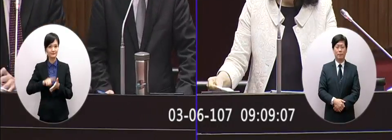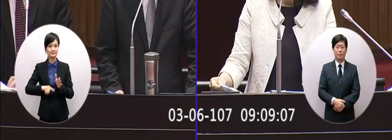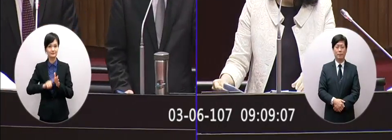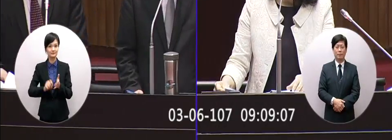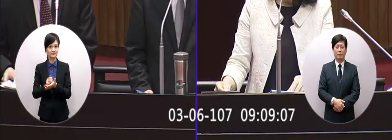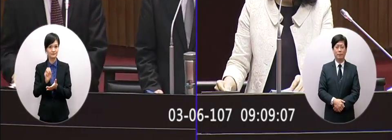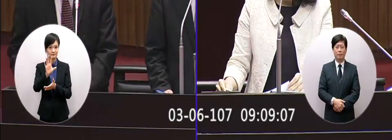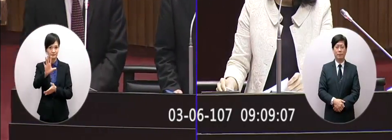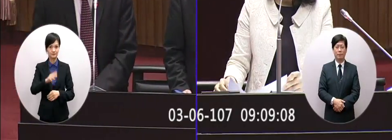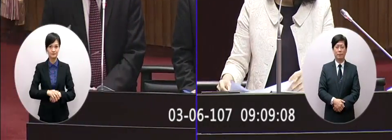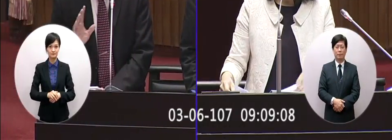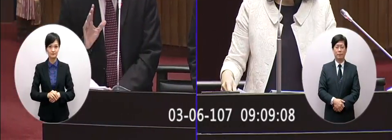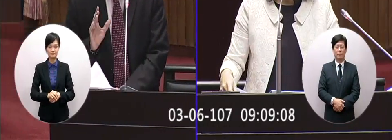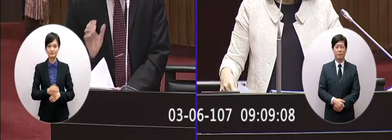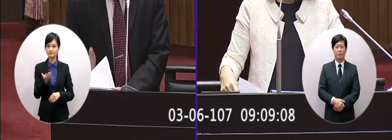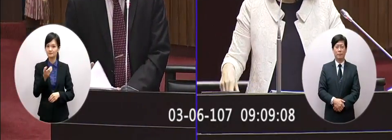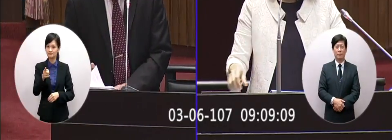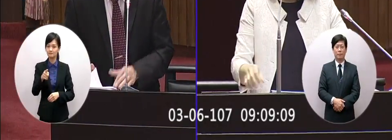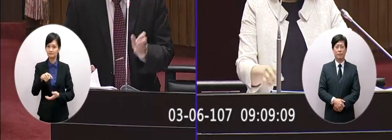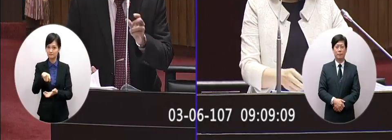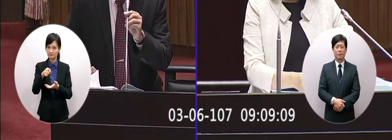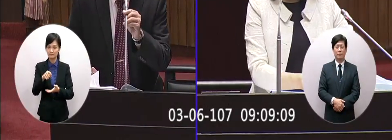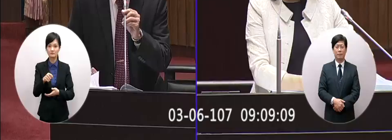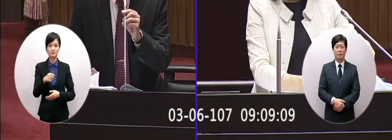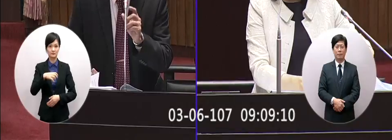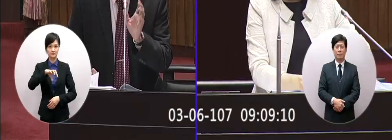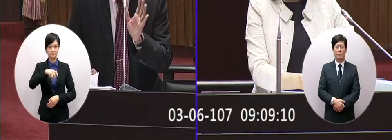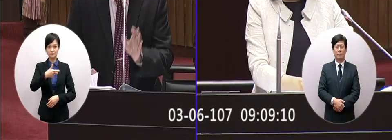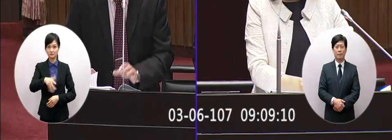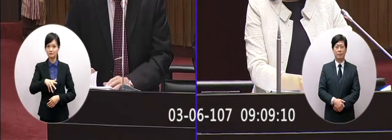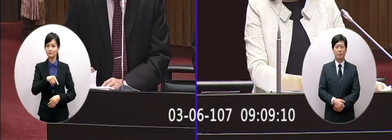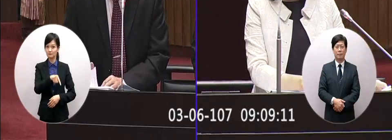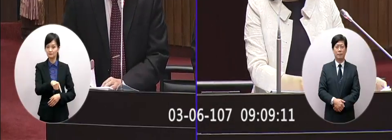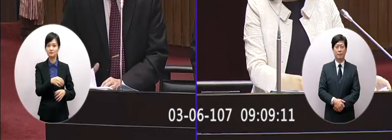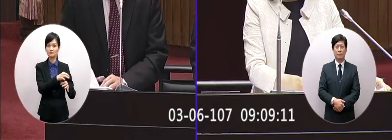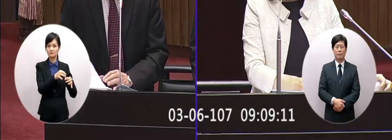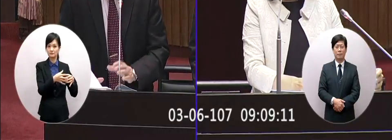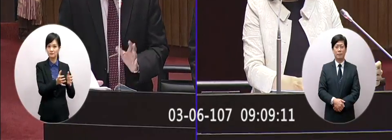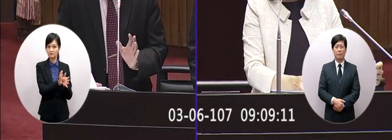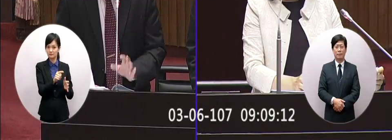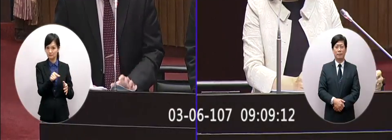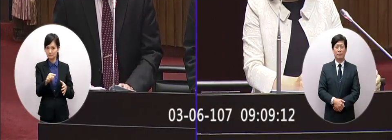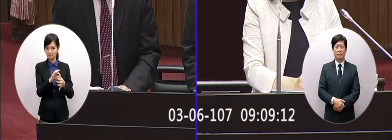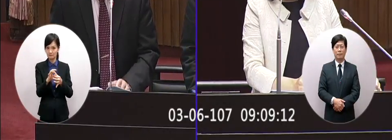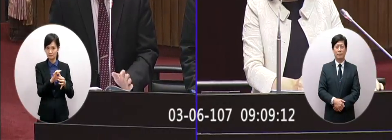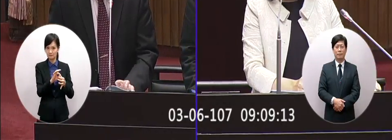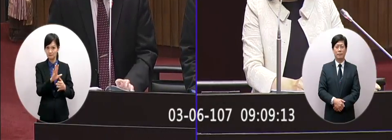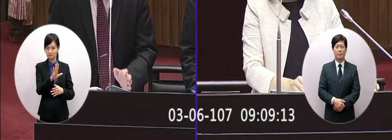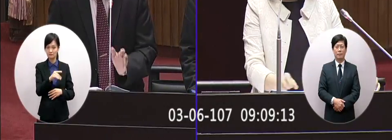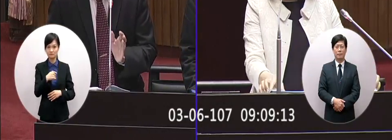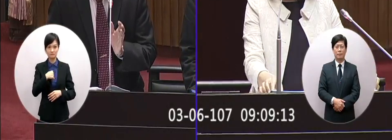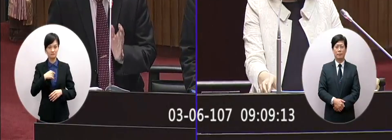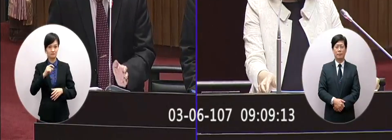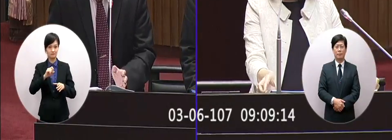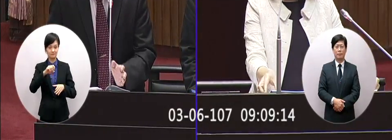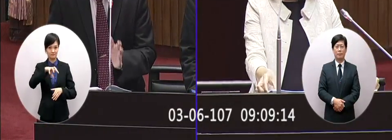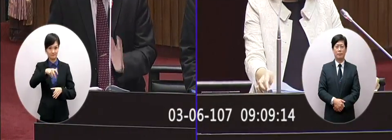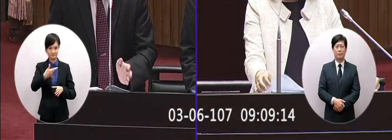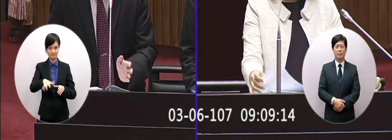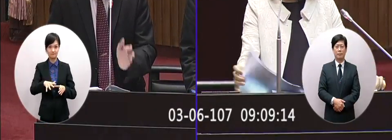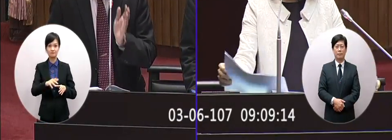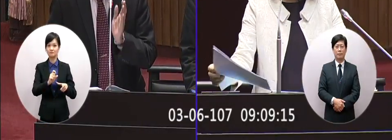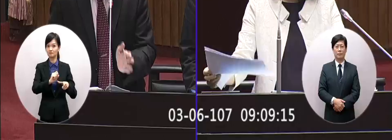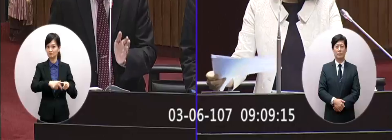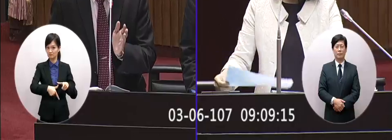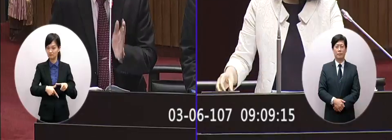委员在关心的就是在比如说像自来水这个部分，跟经济部有关的自来水部分，我们自来水公司呢也按照呢